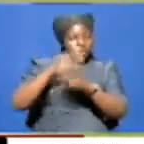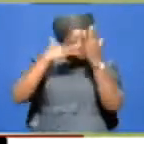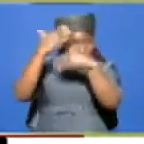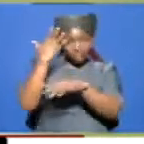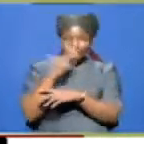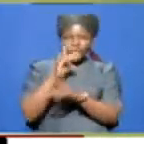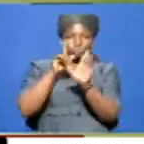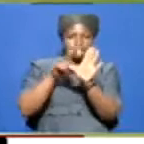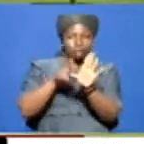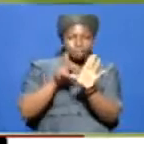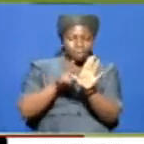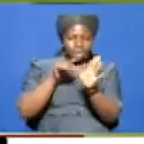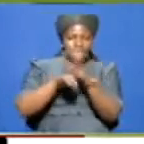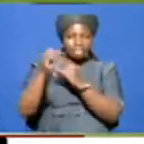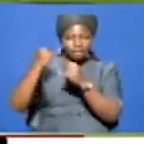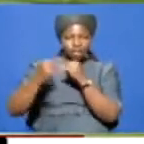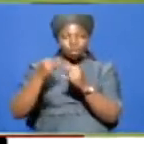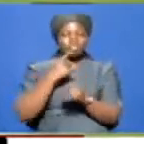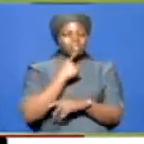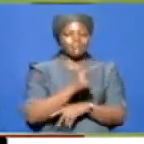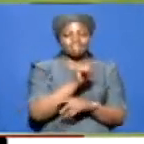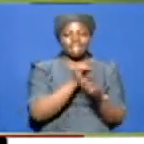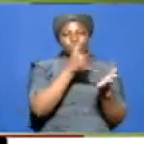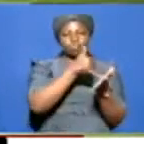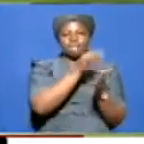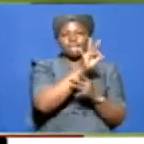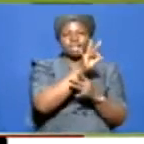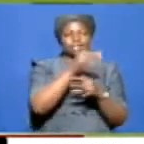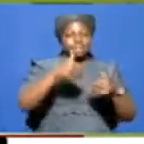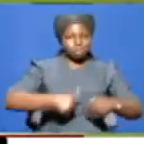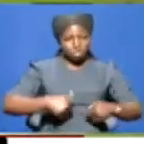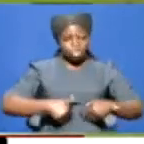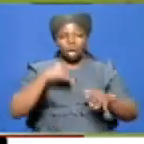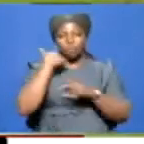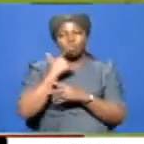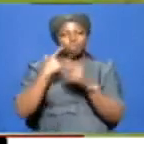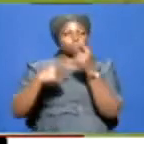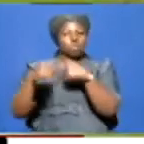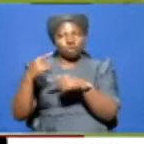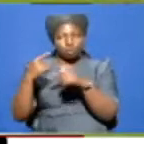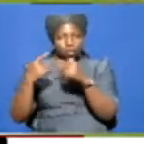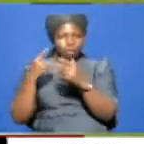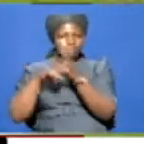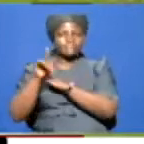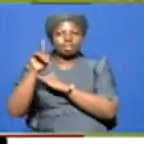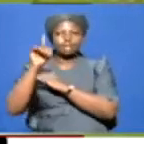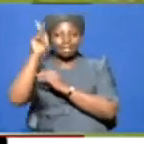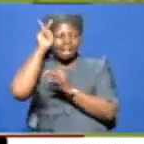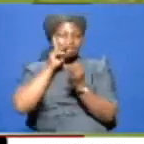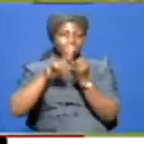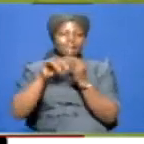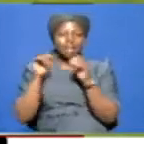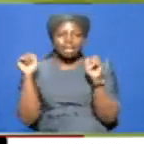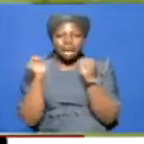Aidha, wachezaji hao 100 wanajumuisha chipukizi watatu walioshinda mashindano ya vilabu vya Karen, Limuru na Royal. NCBA